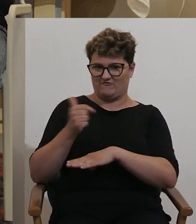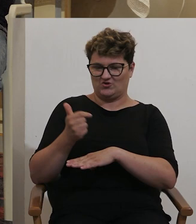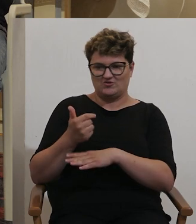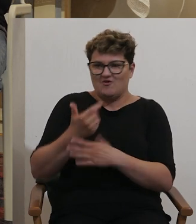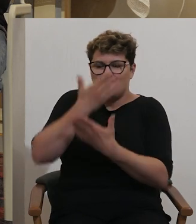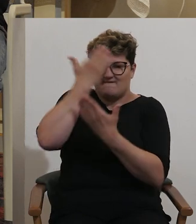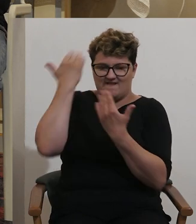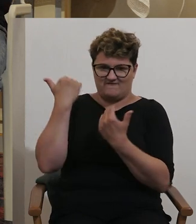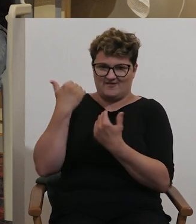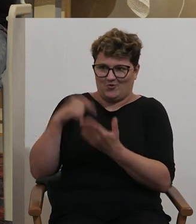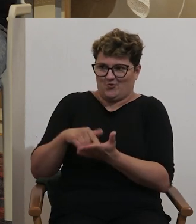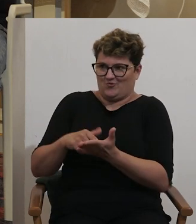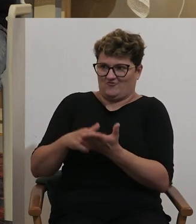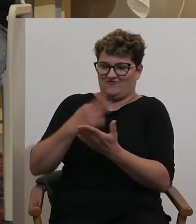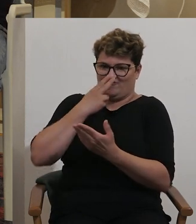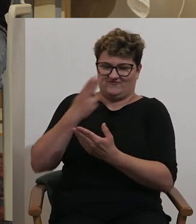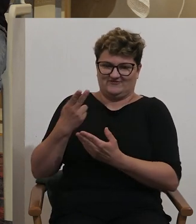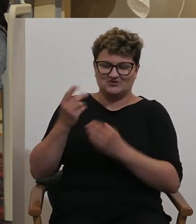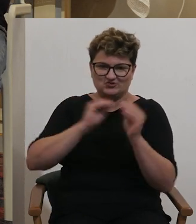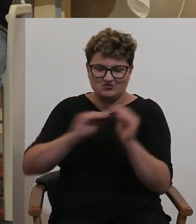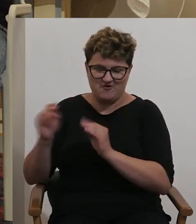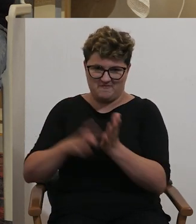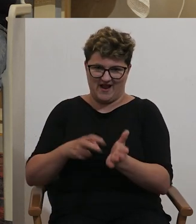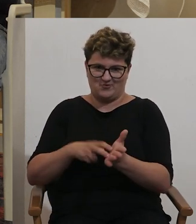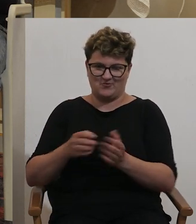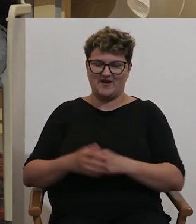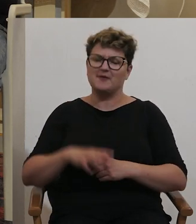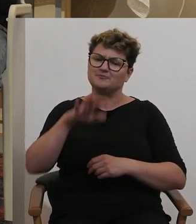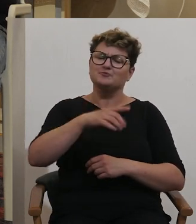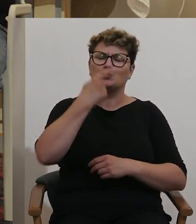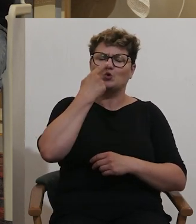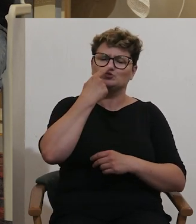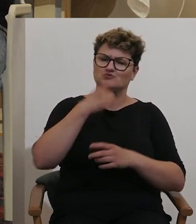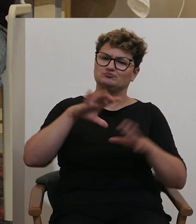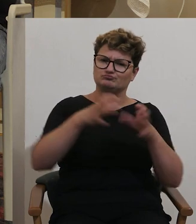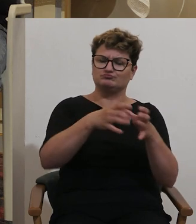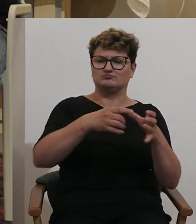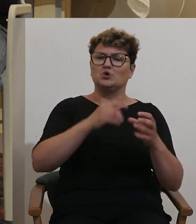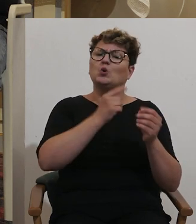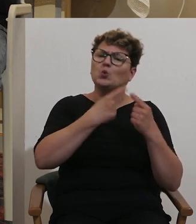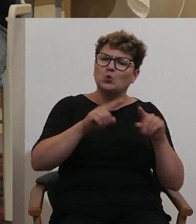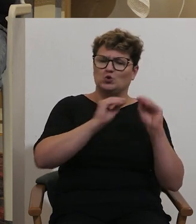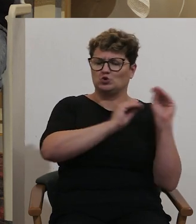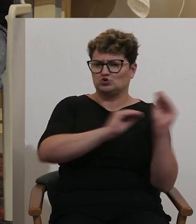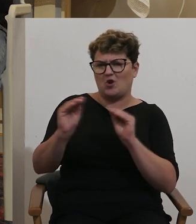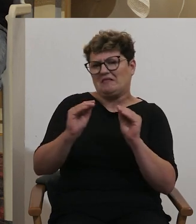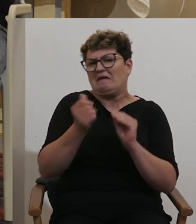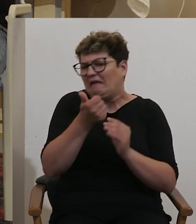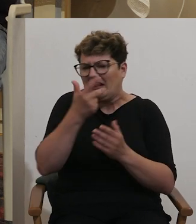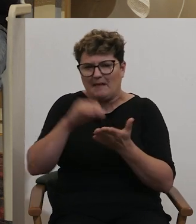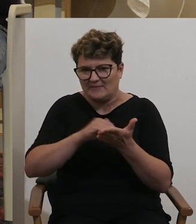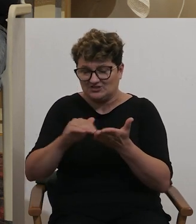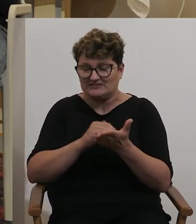To była oznaka ich niewyszkolenia. Ci żołnierze, dywizja kościuszkowska, po krótkim przeszkoleniu, które trwało parę